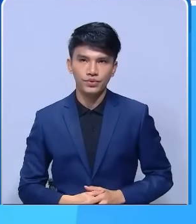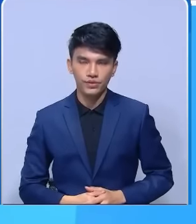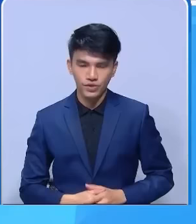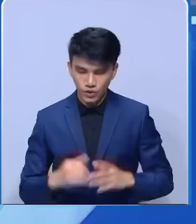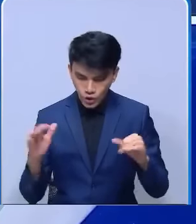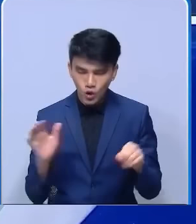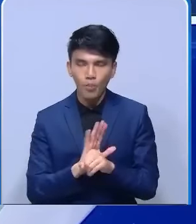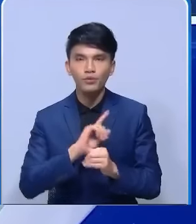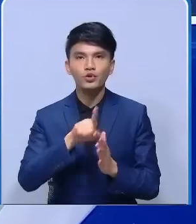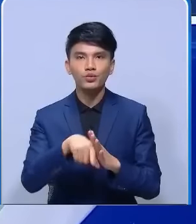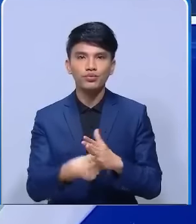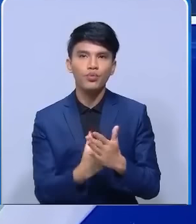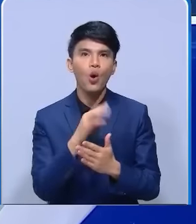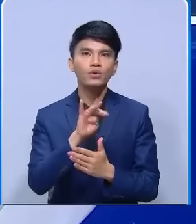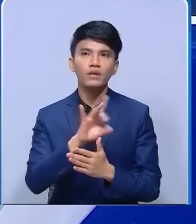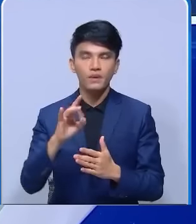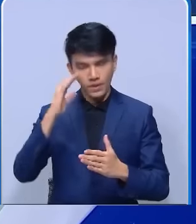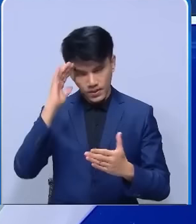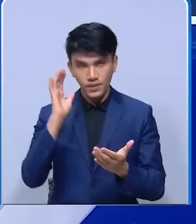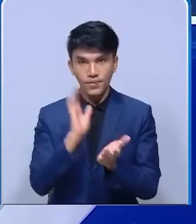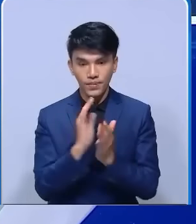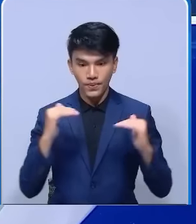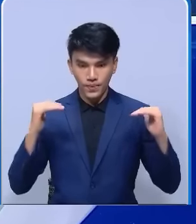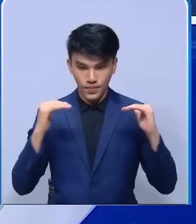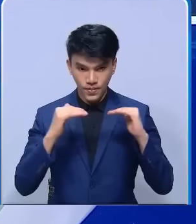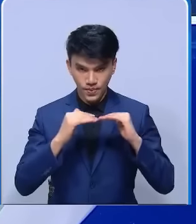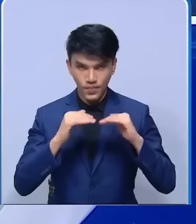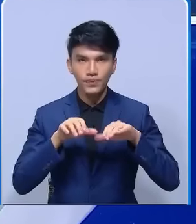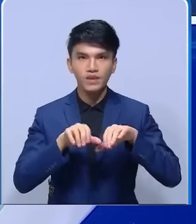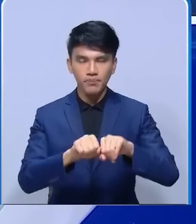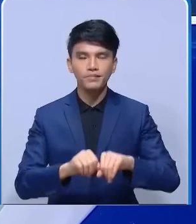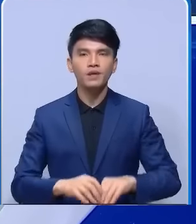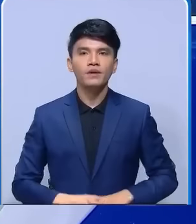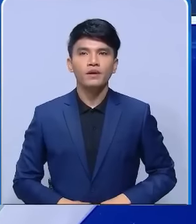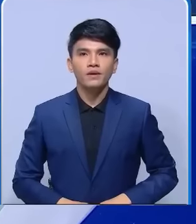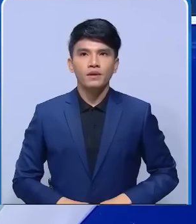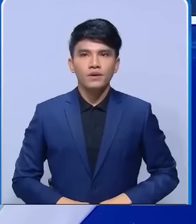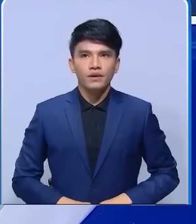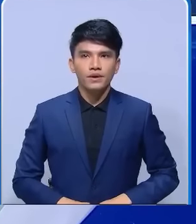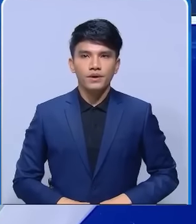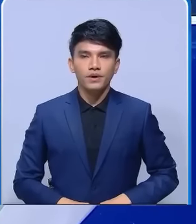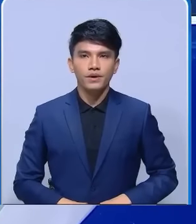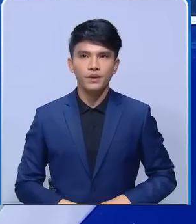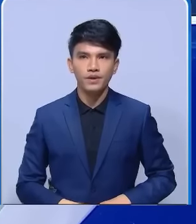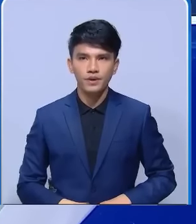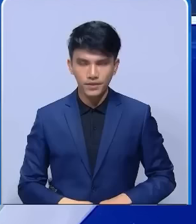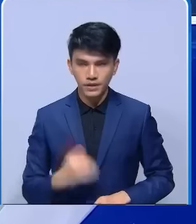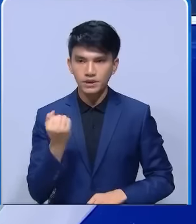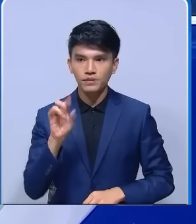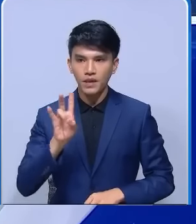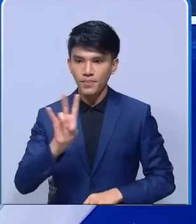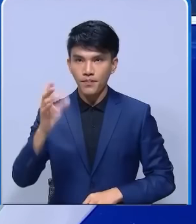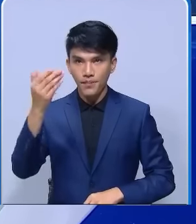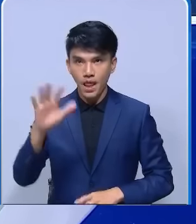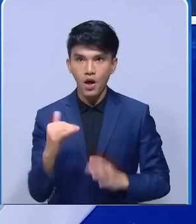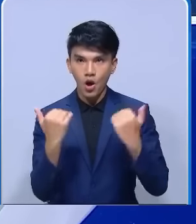48ชมงใช่มั้ยคะที่ทางตำรวจเนี่ยจะมีสิทธิ์ในการควบคุมตัวนะบอสพอแล้วก็อีก 18ผู้ต้องหา 17ไปแล้ววันนี้ก็จะ